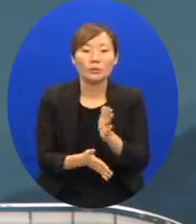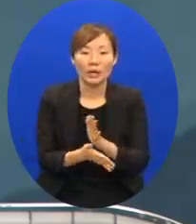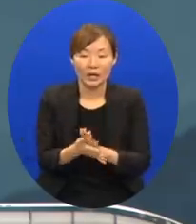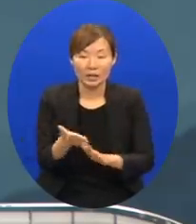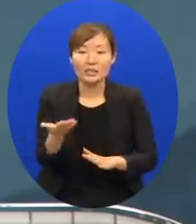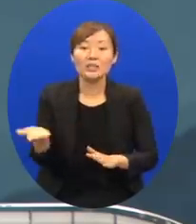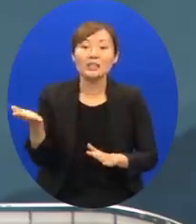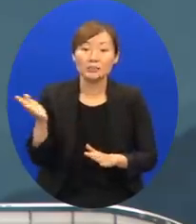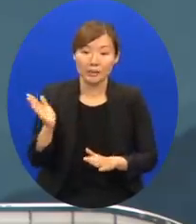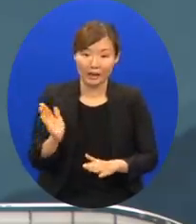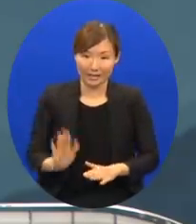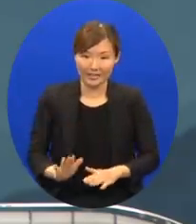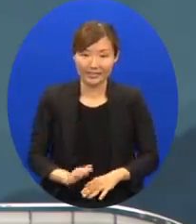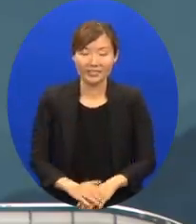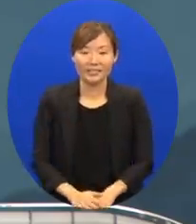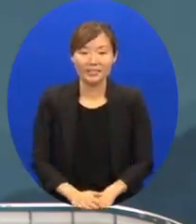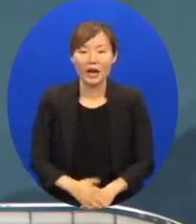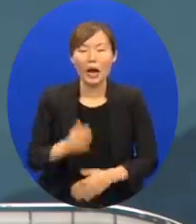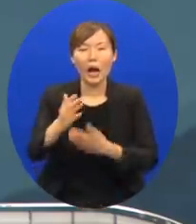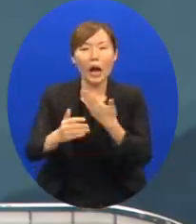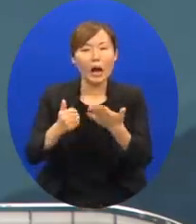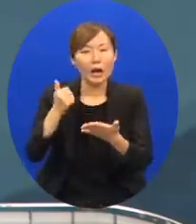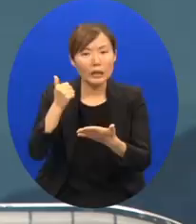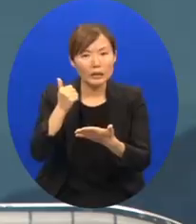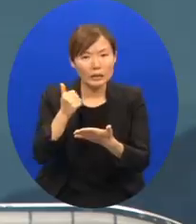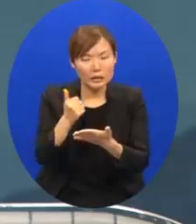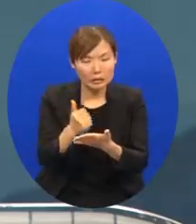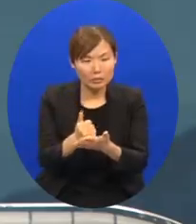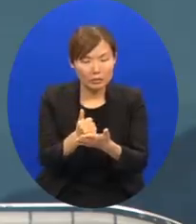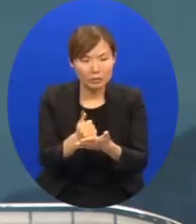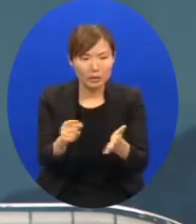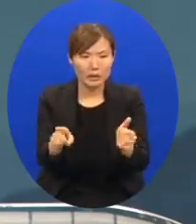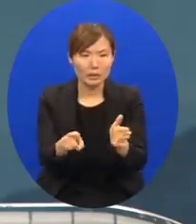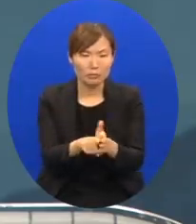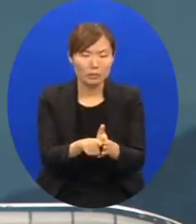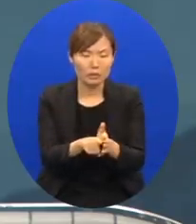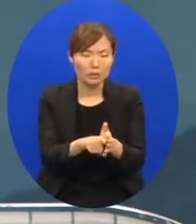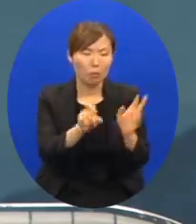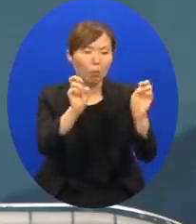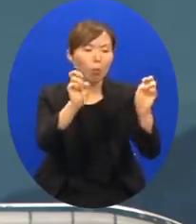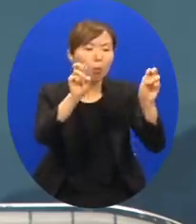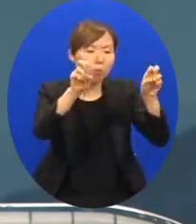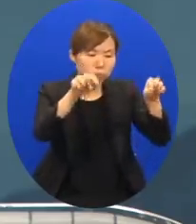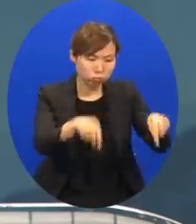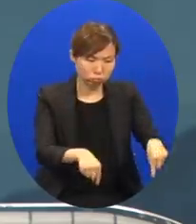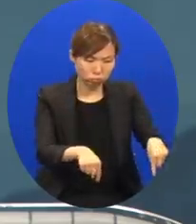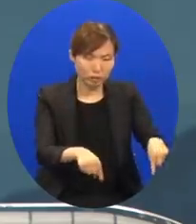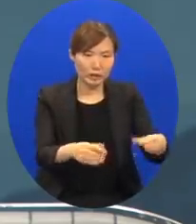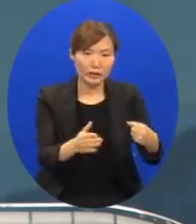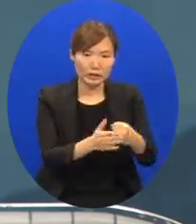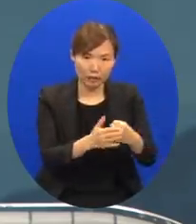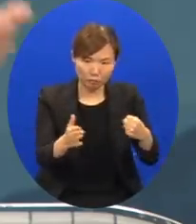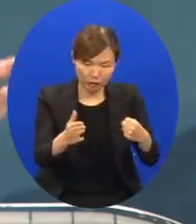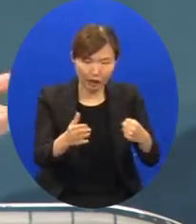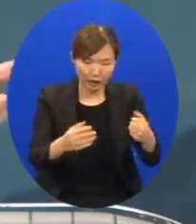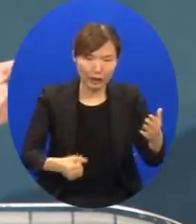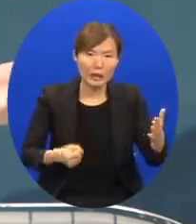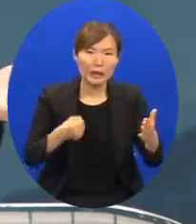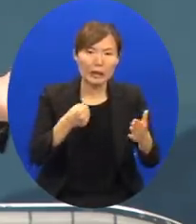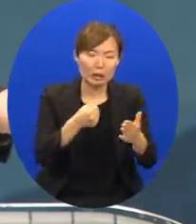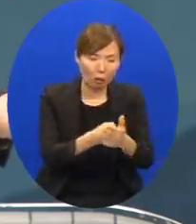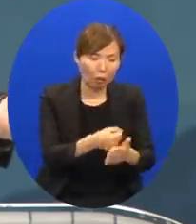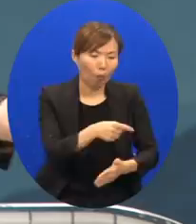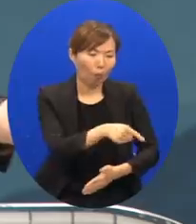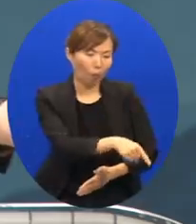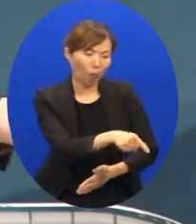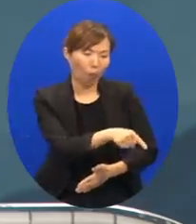그렇지만 그건 하나님을 안 믿으니까 내린 결론 하나님이 안 믿어 지니까 하나님이 창조하셨다